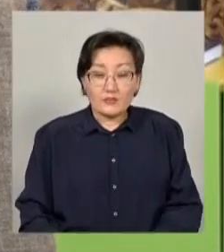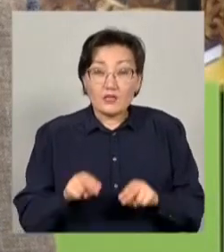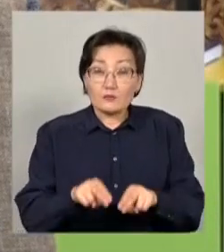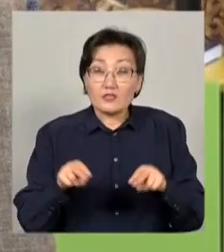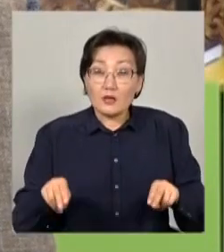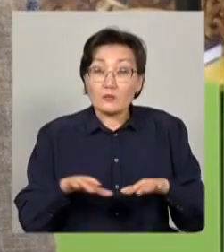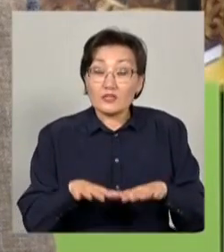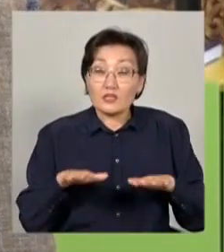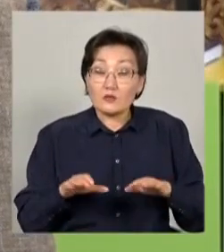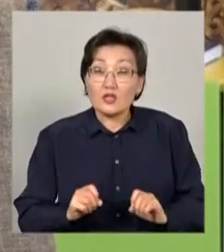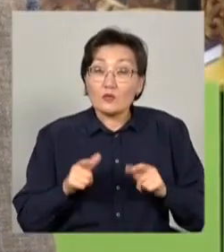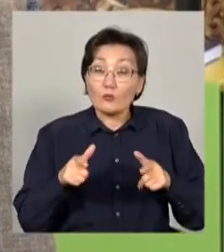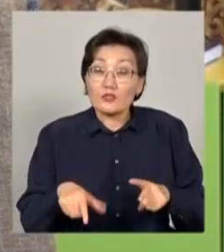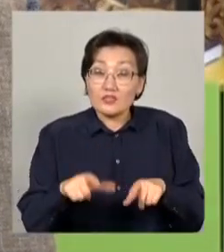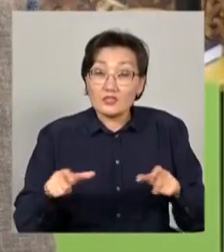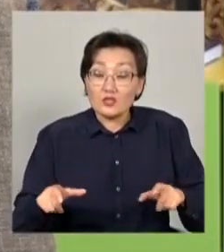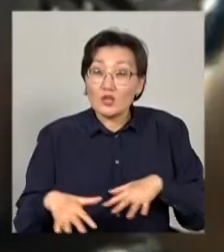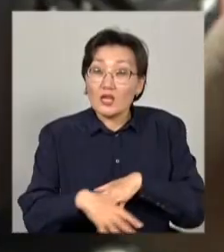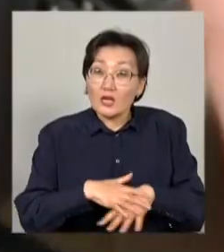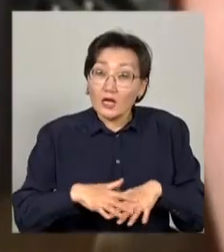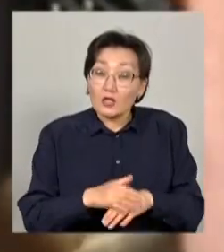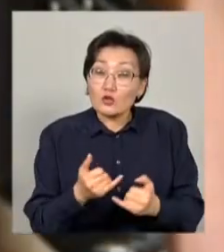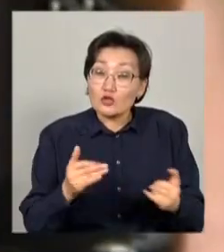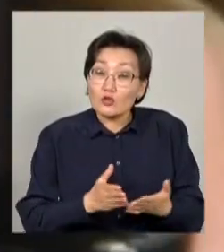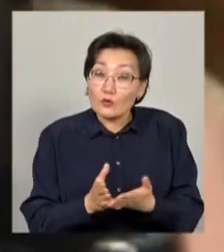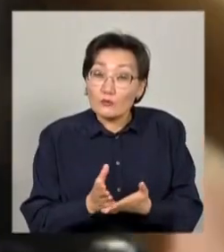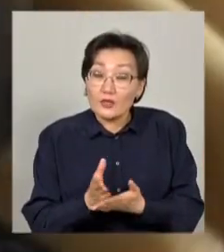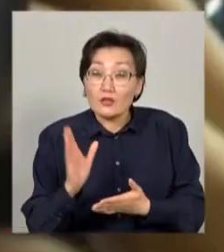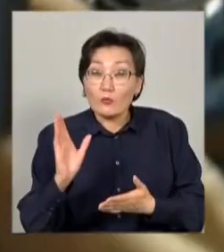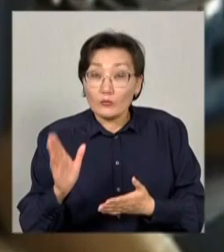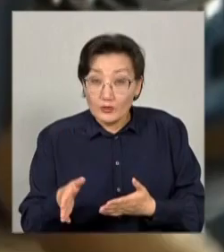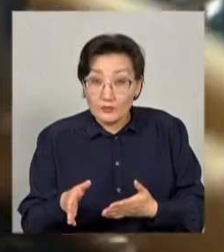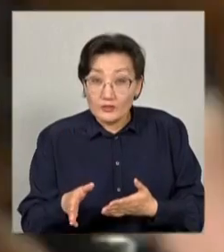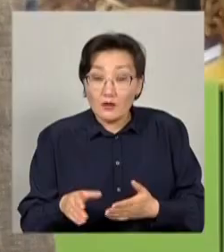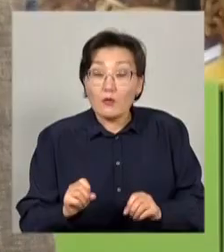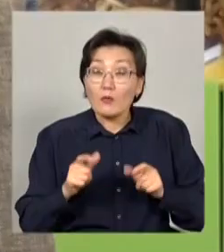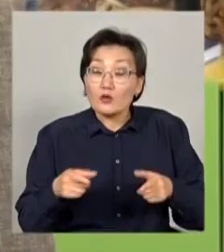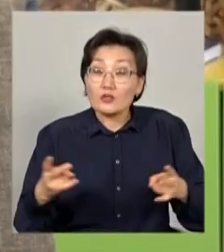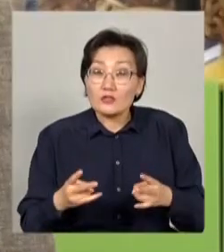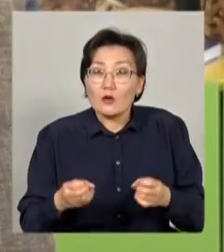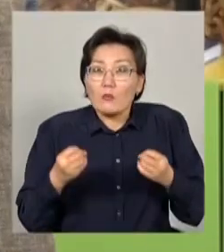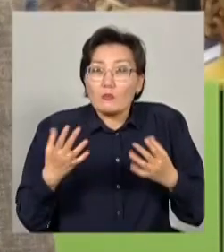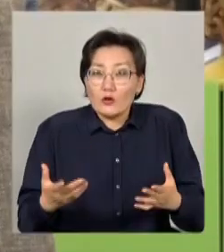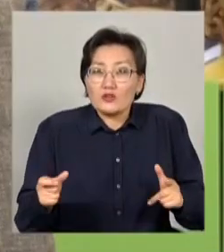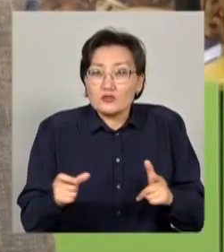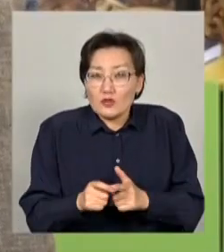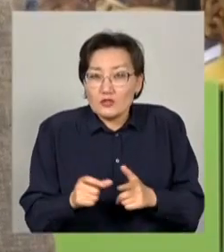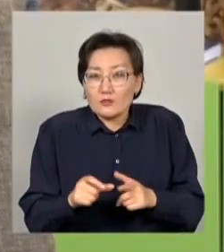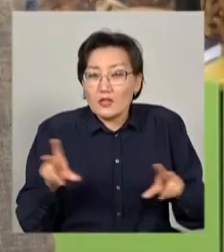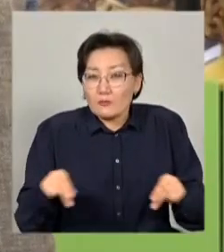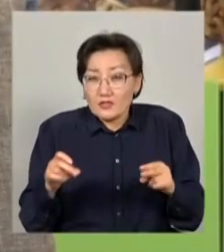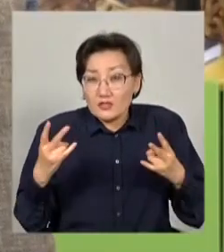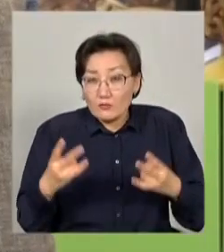Парламентке баратын азаматтарымыз ұлтқа қызмет етемін деп бару керек. Баяғы бос сөздің заманы өткен. Кімнің қолында не келетінін халық біледі